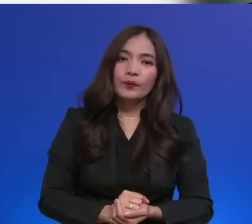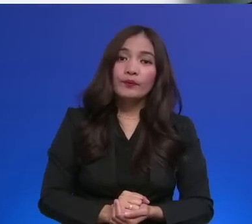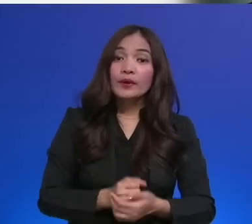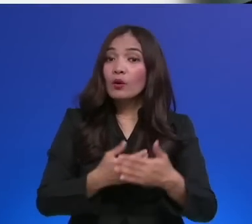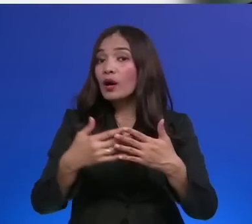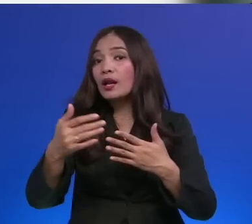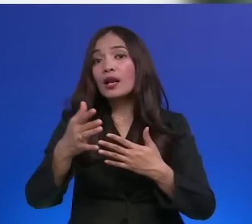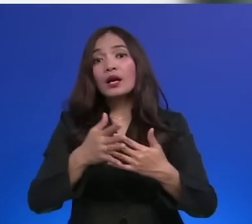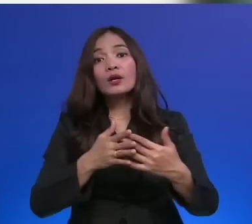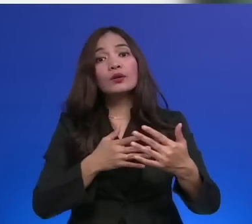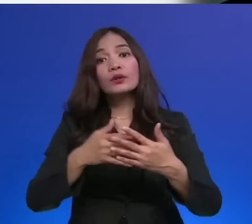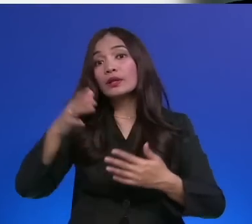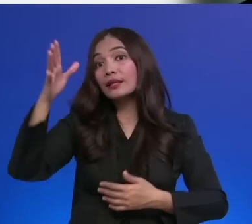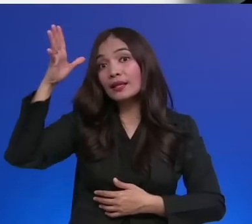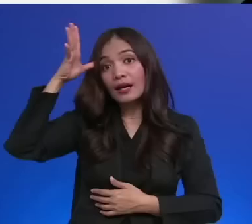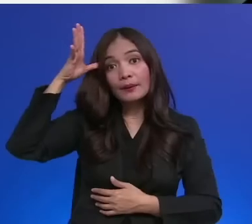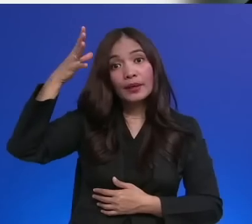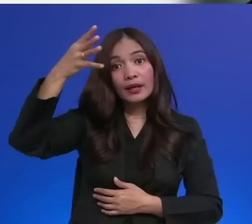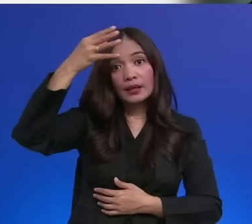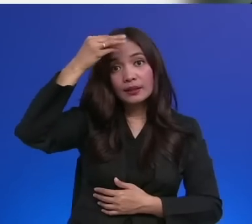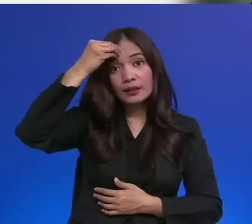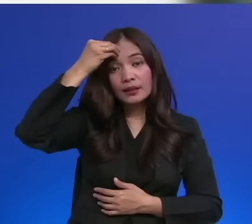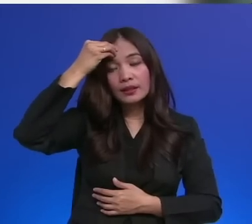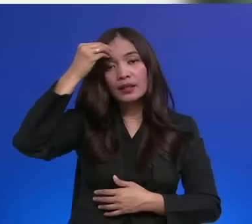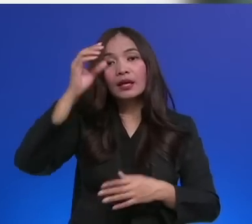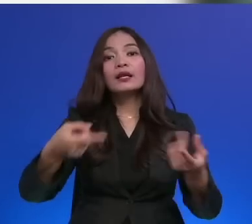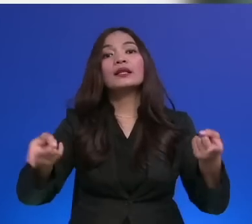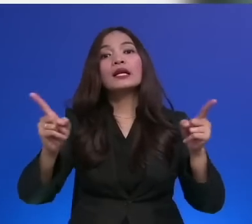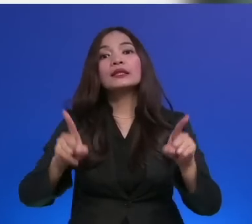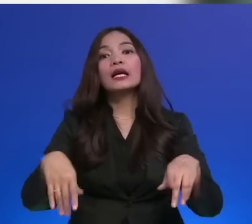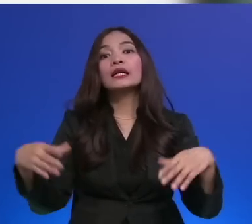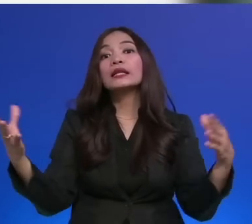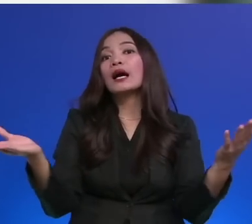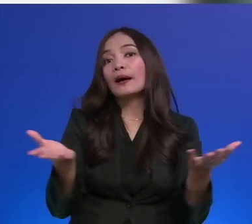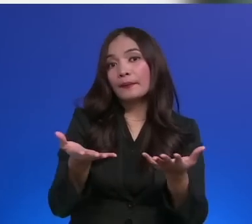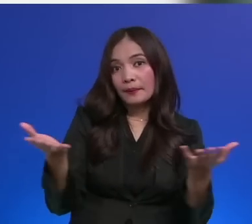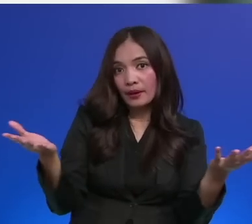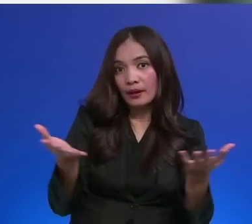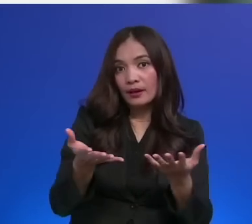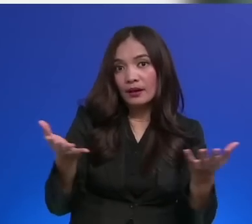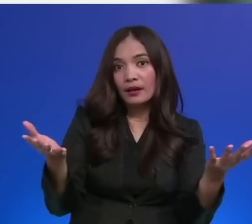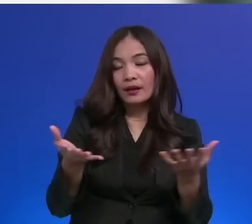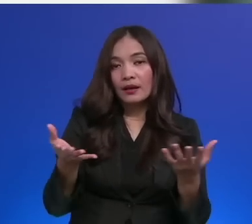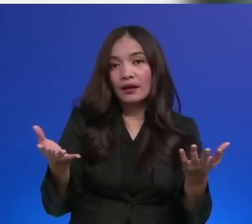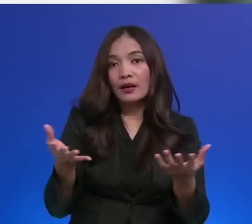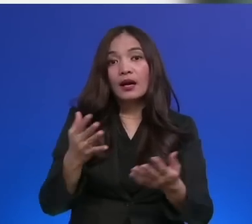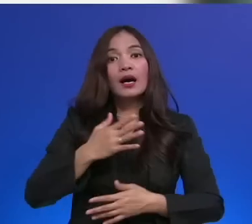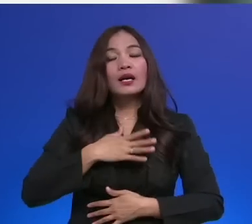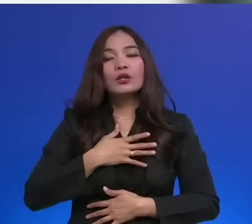Walau tak mengerti apa yang terjadi,